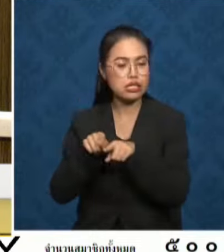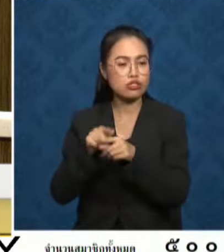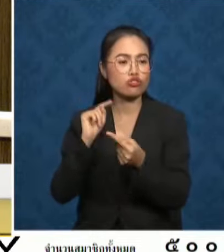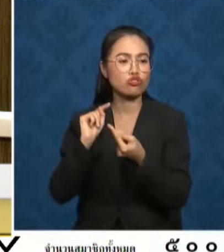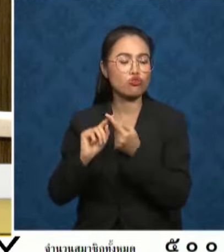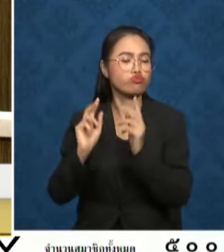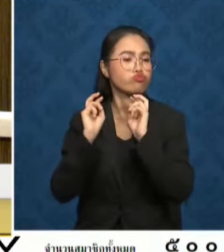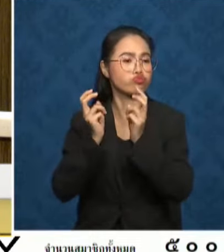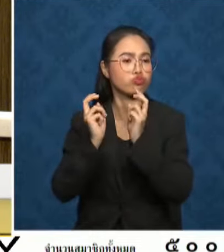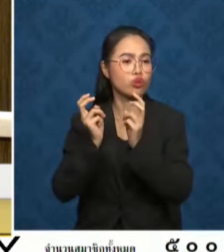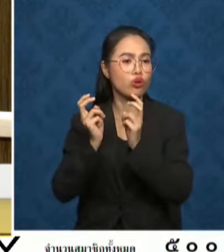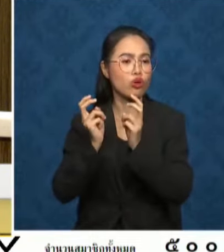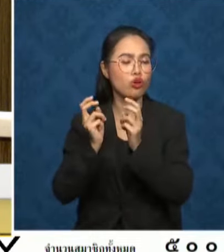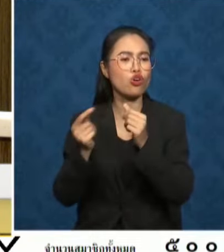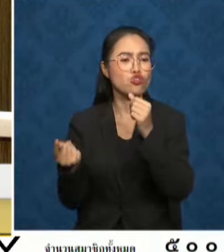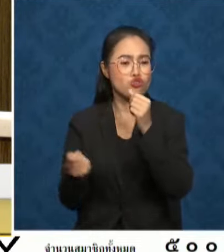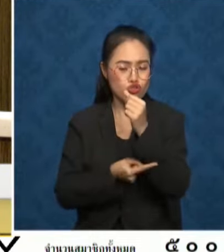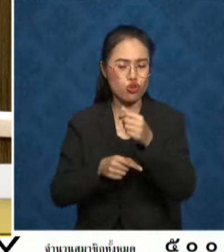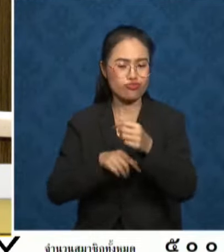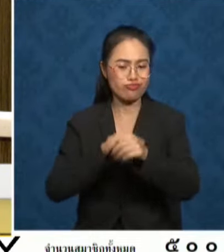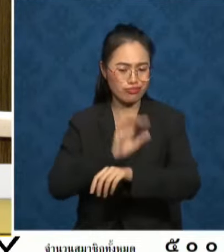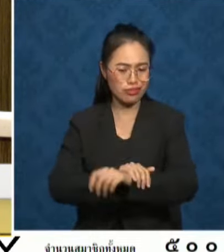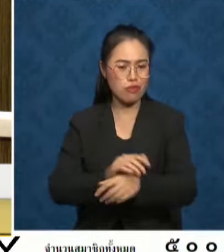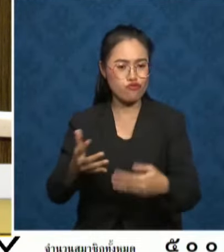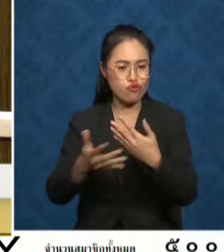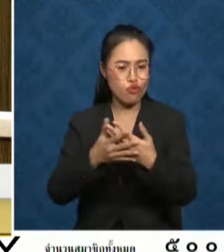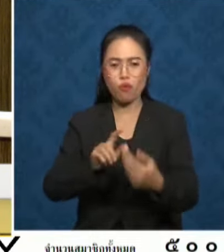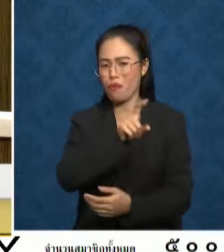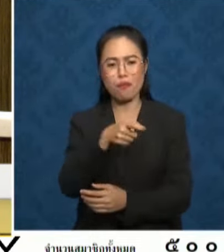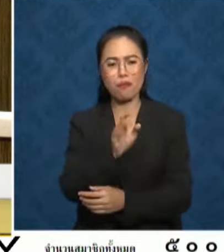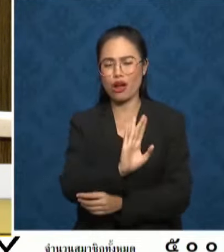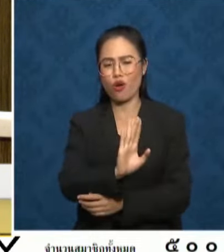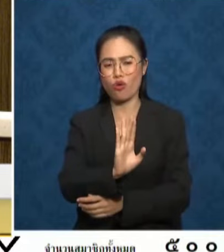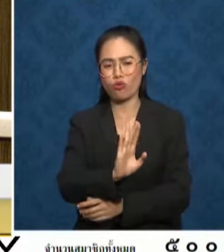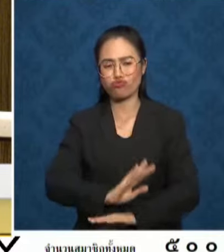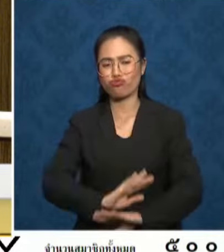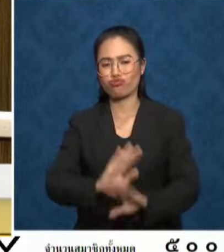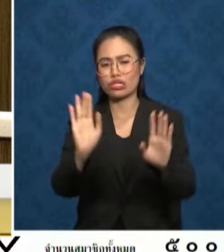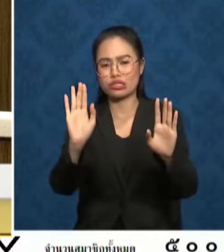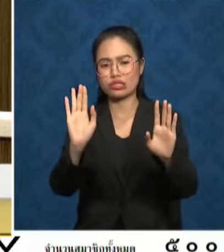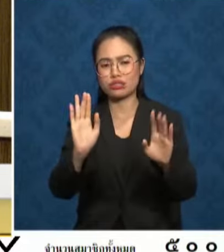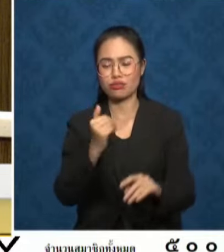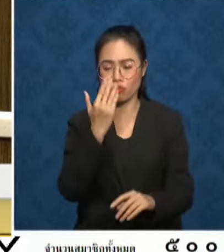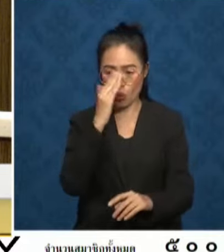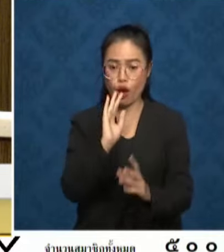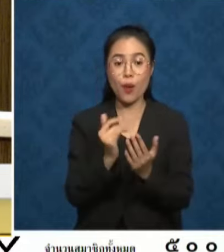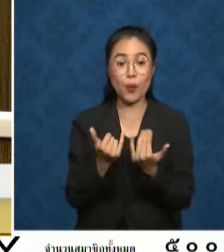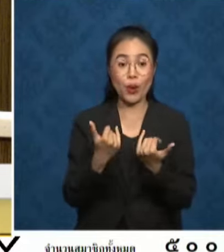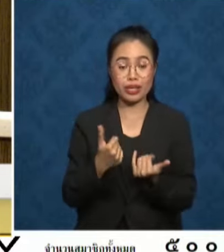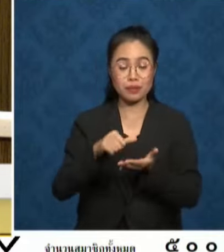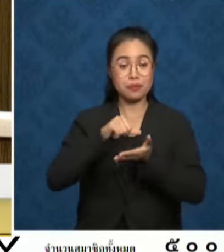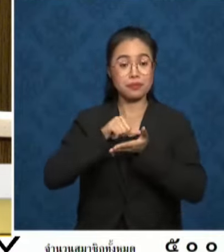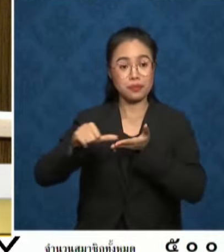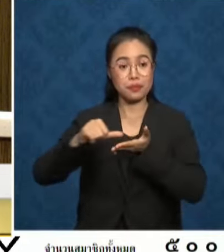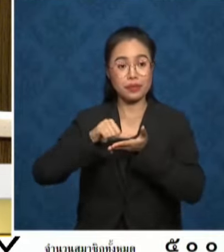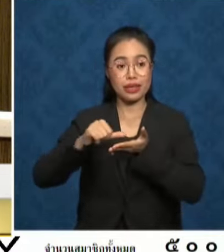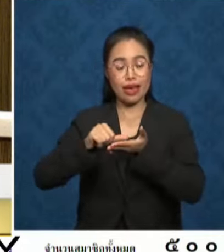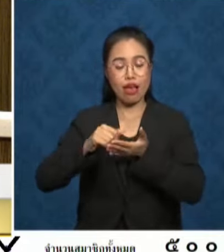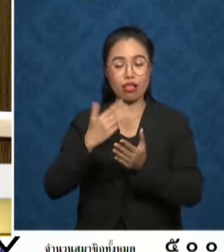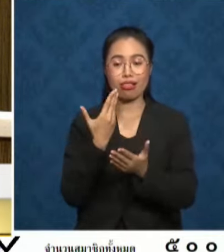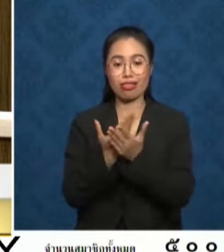การลดโทษจำคุกออกไปเพราะว่าทุกวันนี้เราในเมื่อเราจะมีการแก้ไขให้ค่า